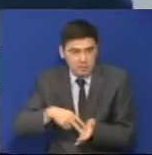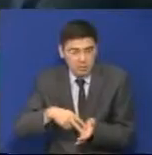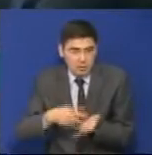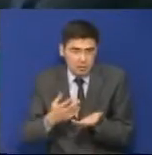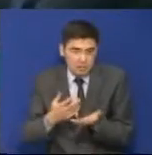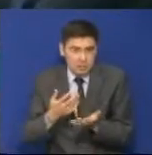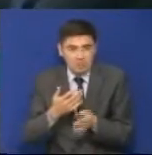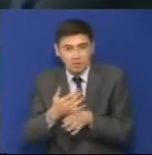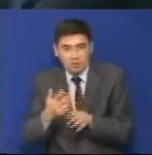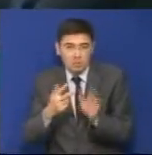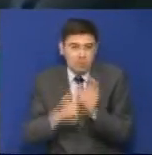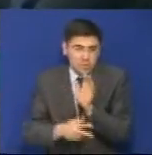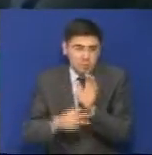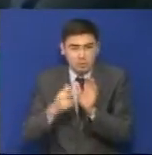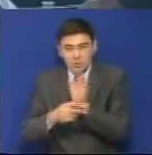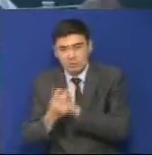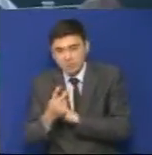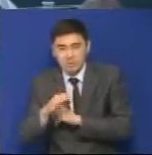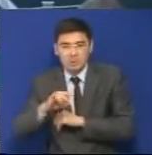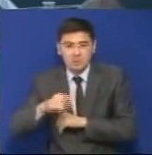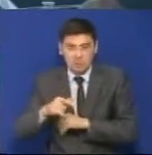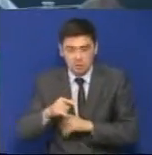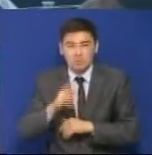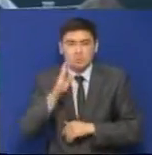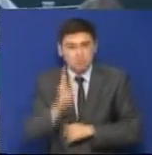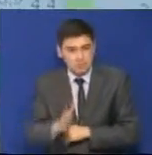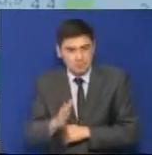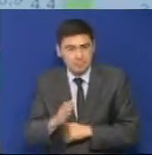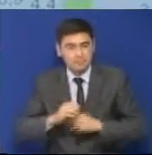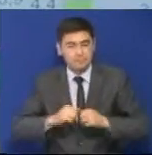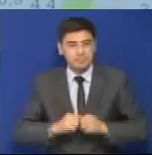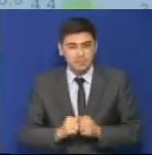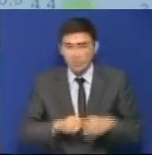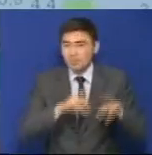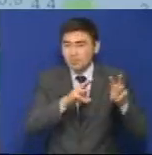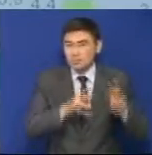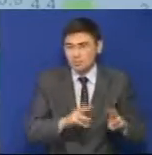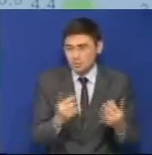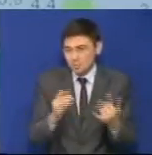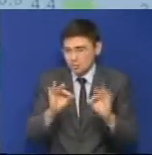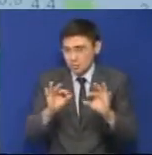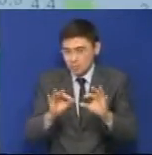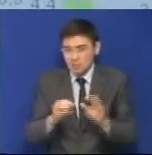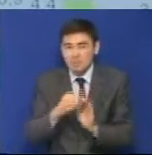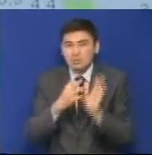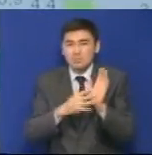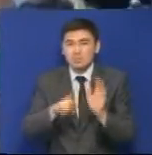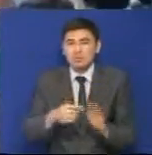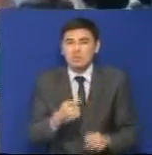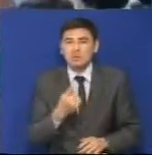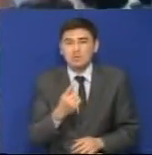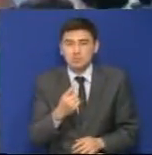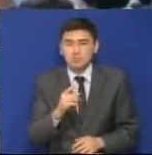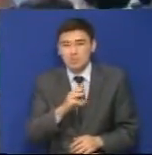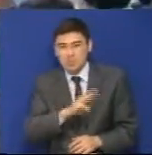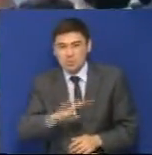небәрі 80-82 теңгеге төңірегінде болмақ. Айтаға өтейік, министр бүгін Қазақстанда 19,1 миллион